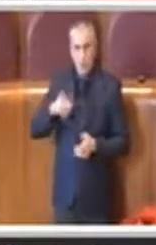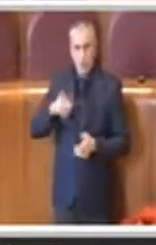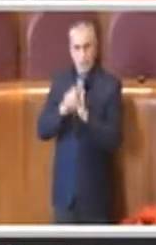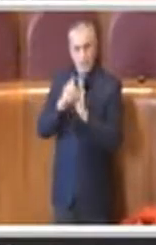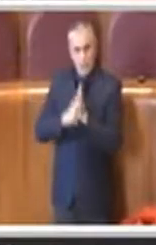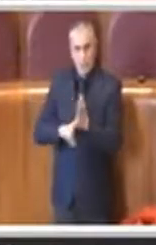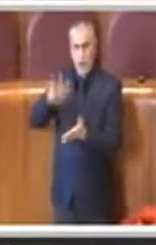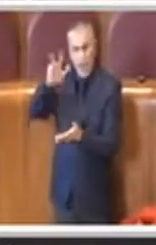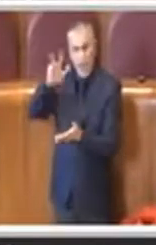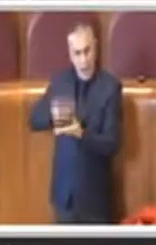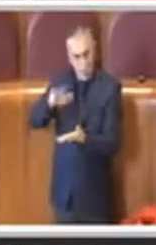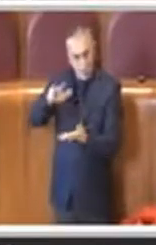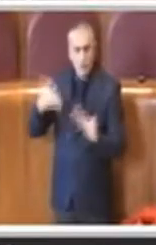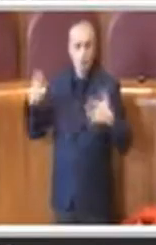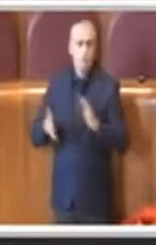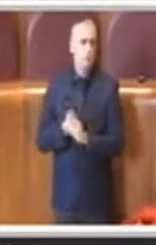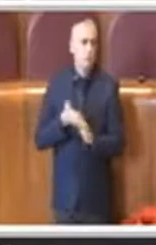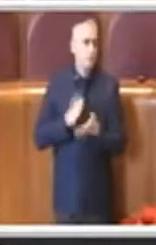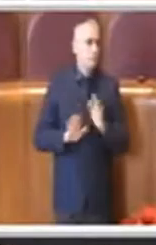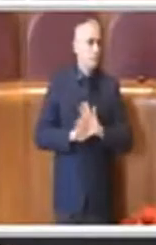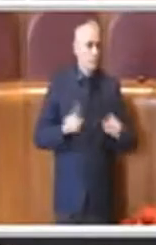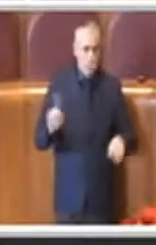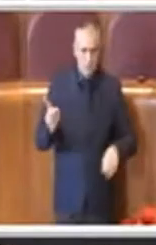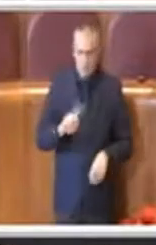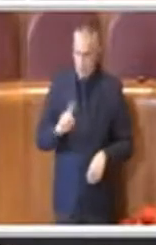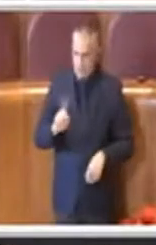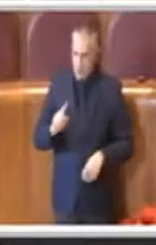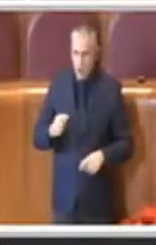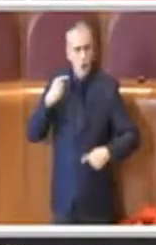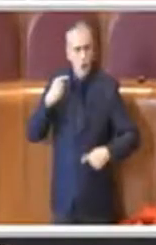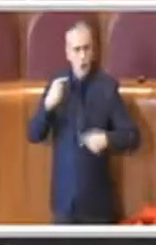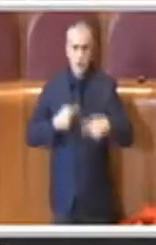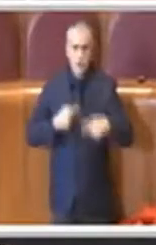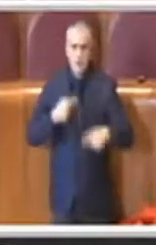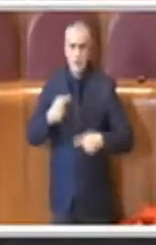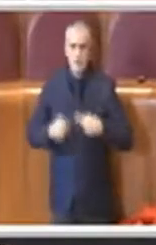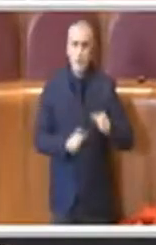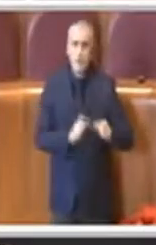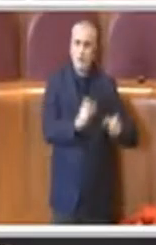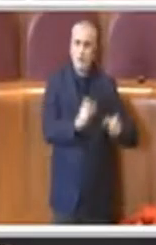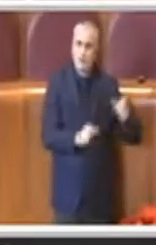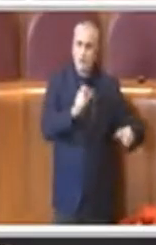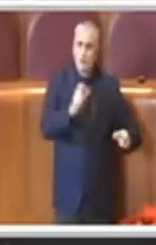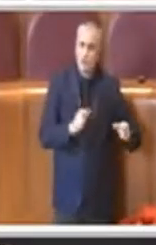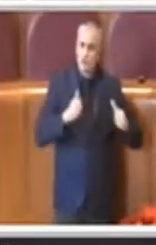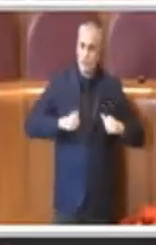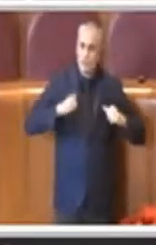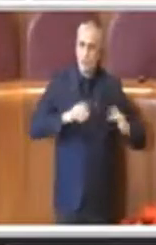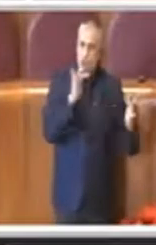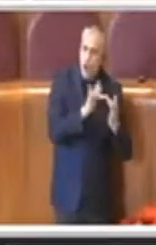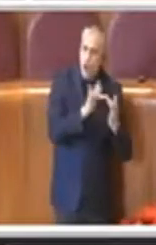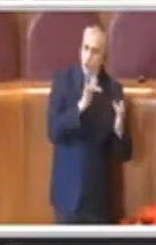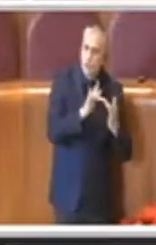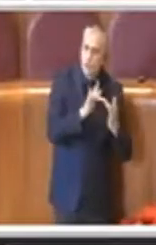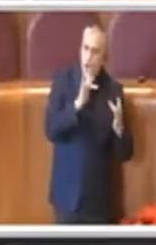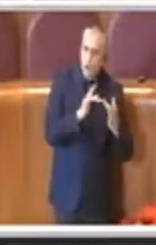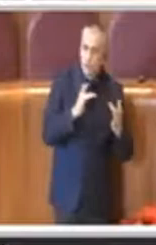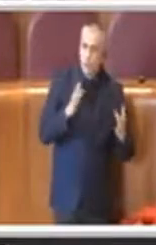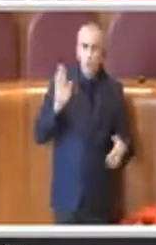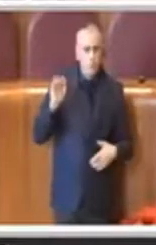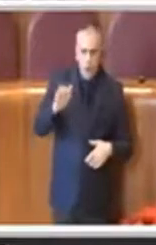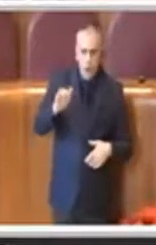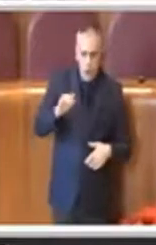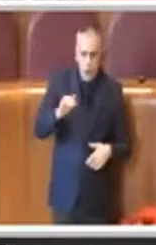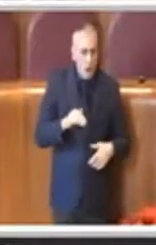siamo dimenticati, proprio perché il contatto continuo, quotidiano con questi cittadini continua appunto